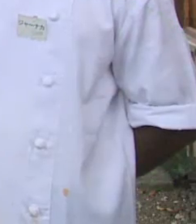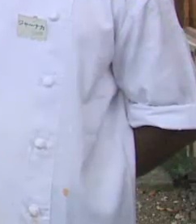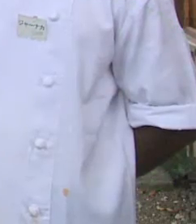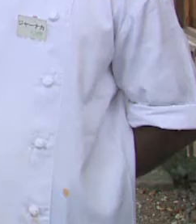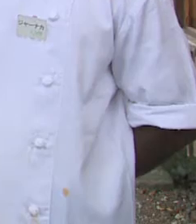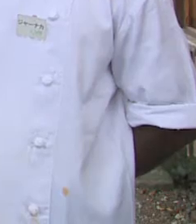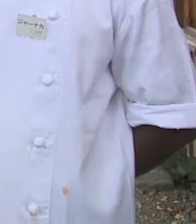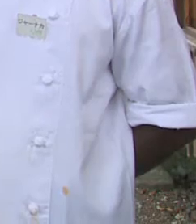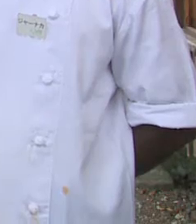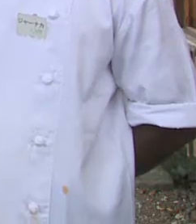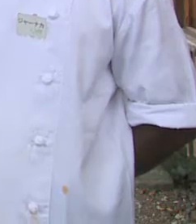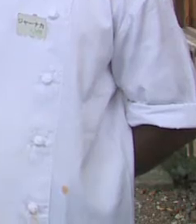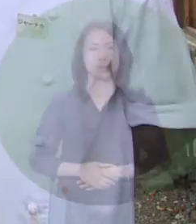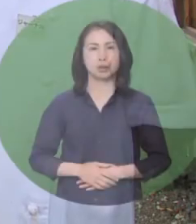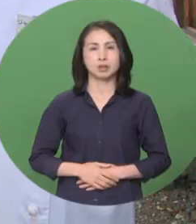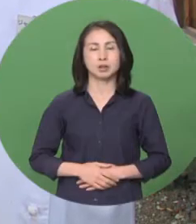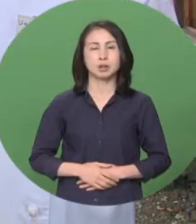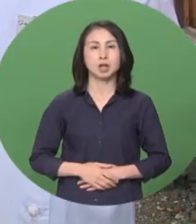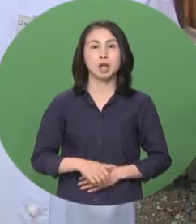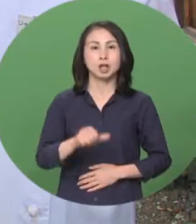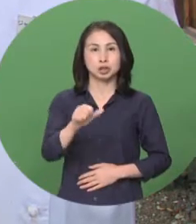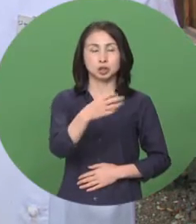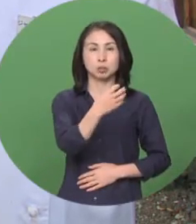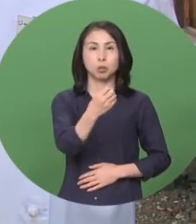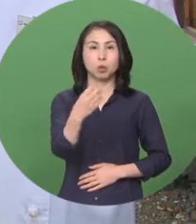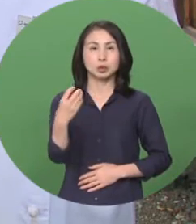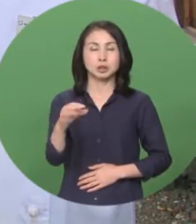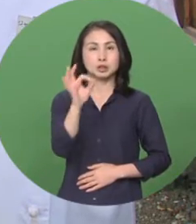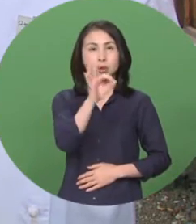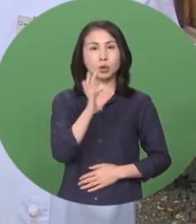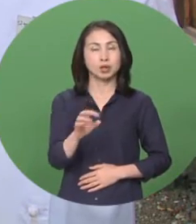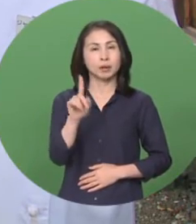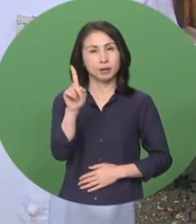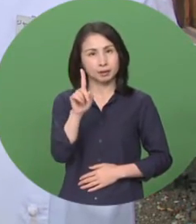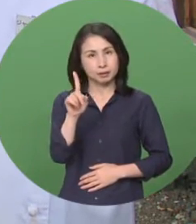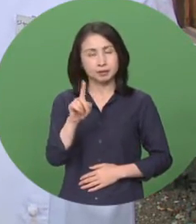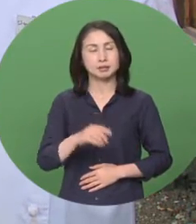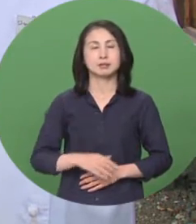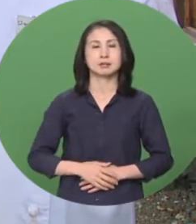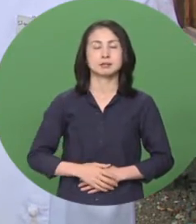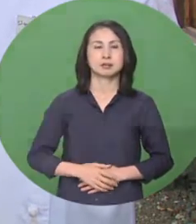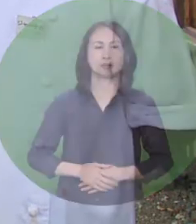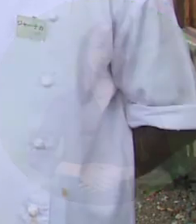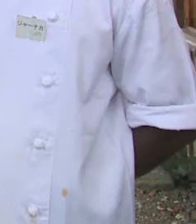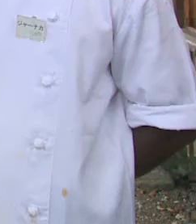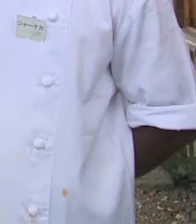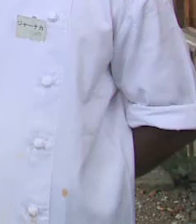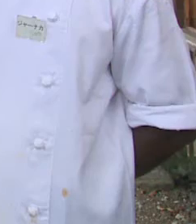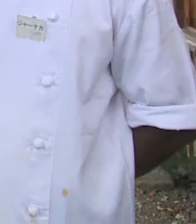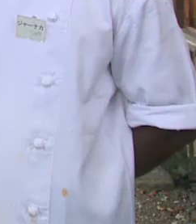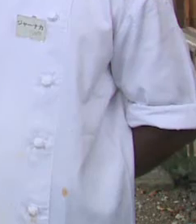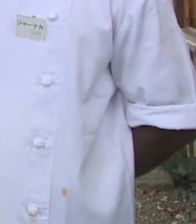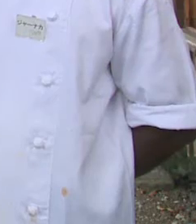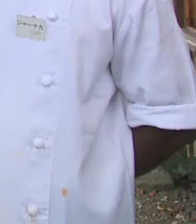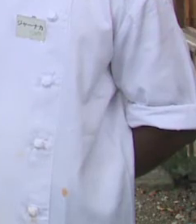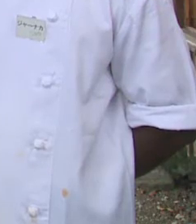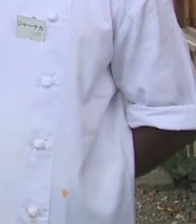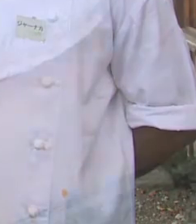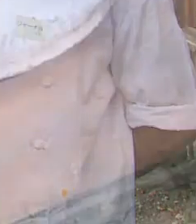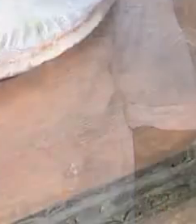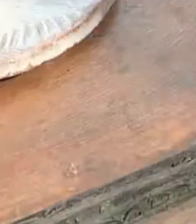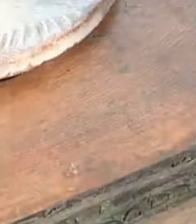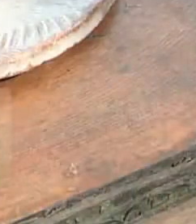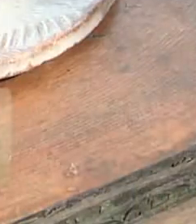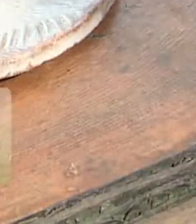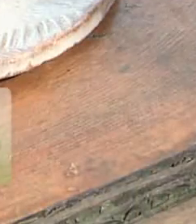八正田さん、ラッキーガーデンの5つ星商品は何ですか？ はい、当店の5つ星商品のカレーのナンスス